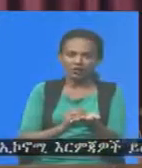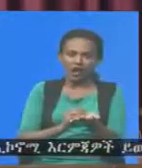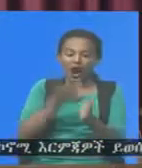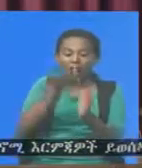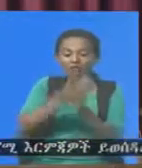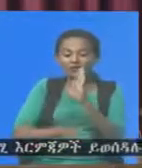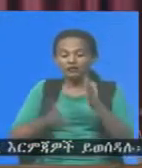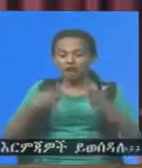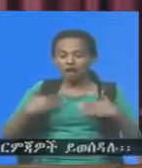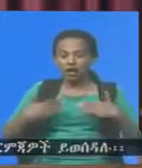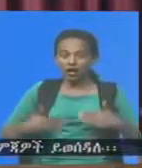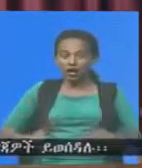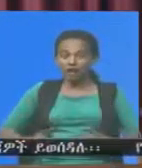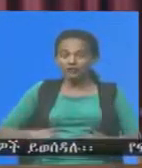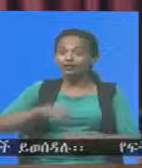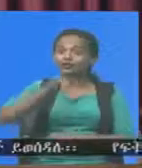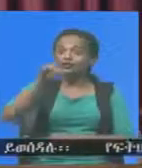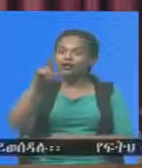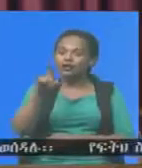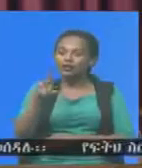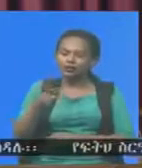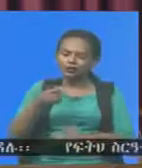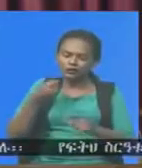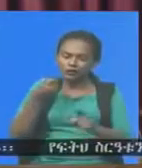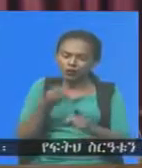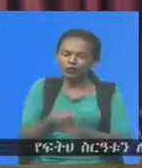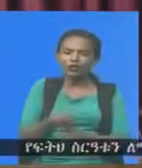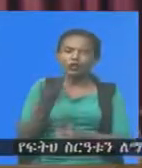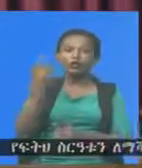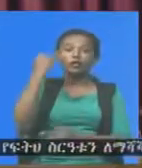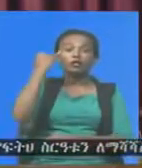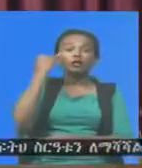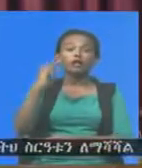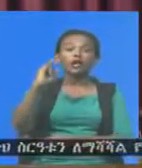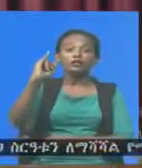አስፈጻሚ አካላትን ሲጠይቅ ሲሞግት የነበረበት ሐሳብ